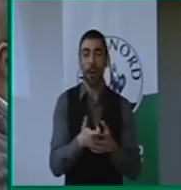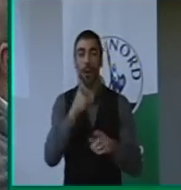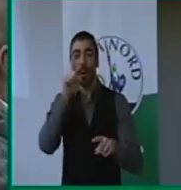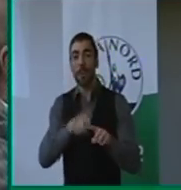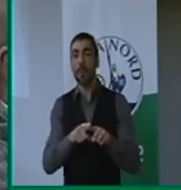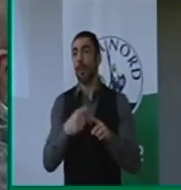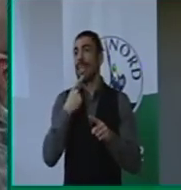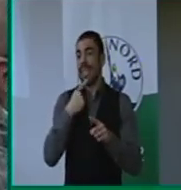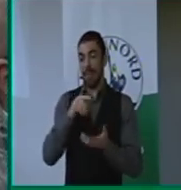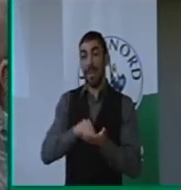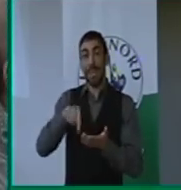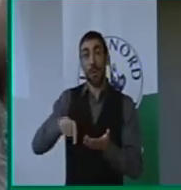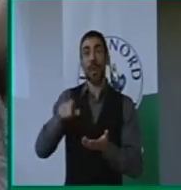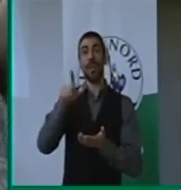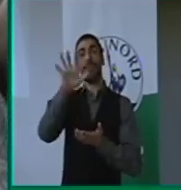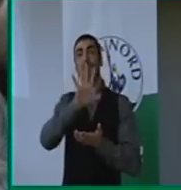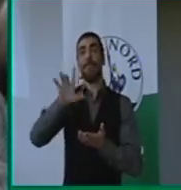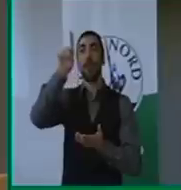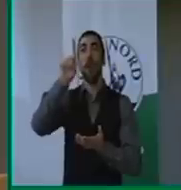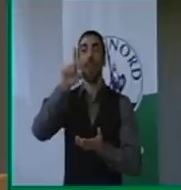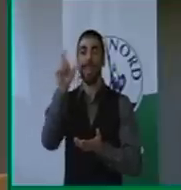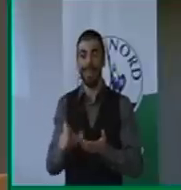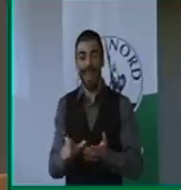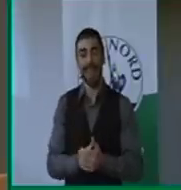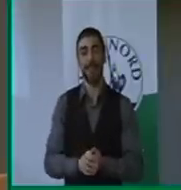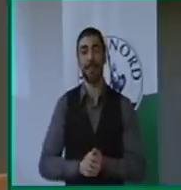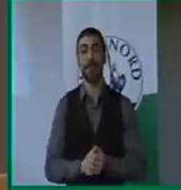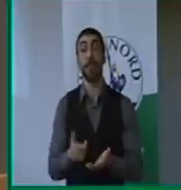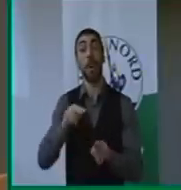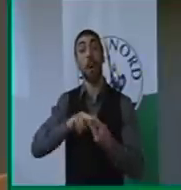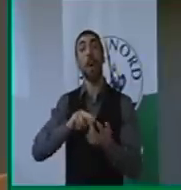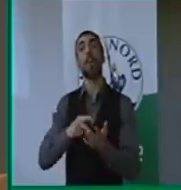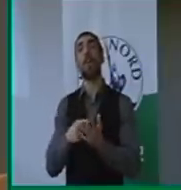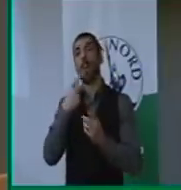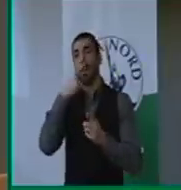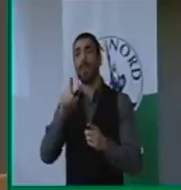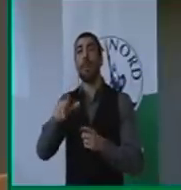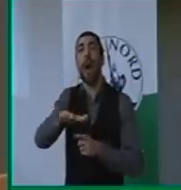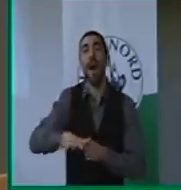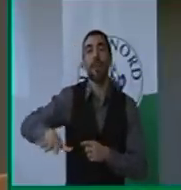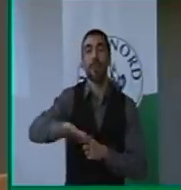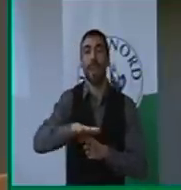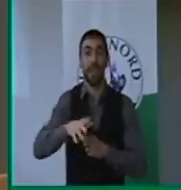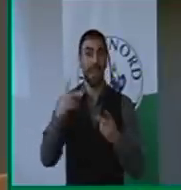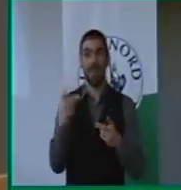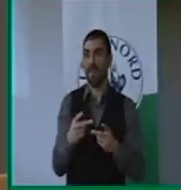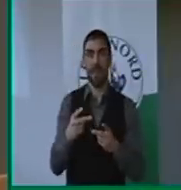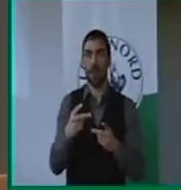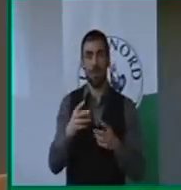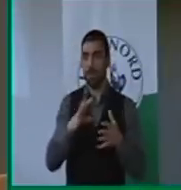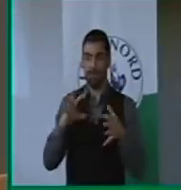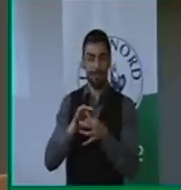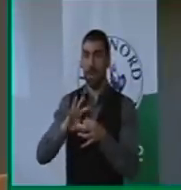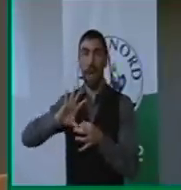Pianura Padana questo non funziona perché i problemi ambientali legati al nostro territorio sono ben altri ad